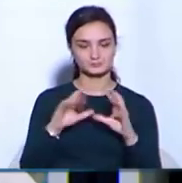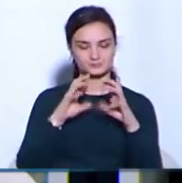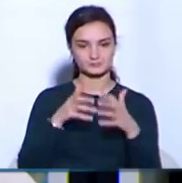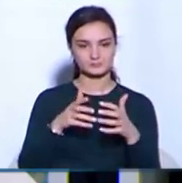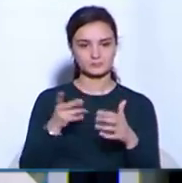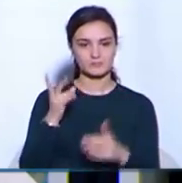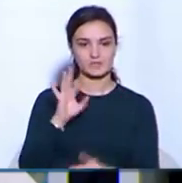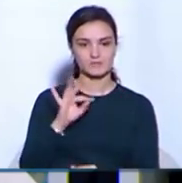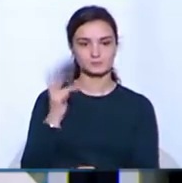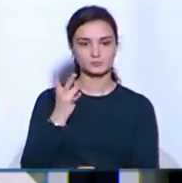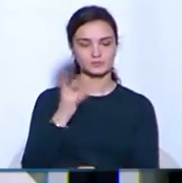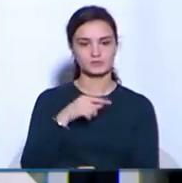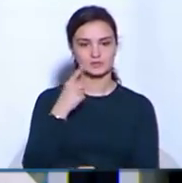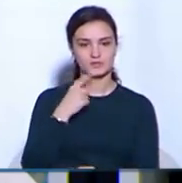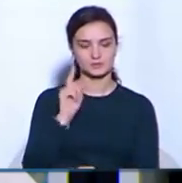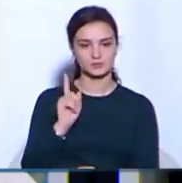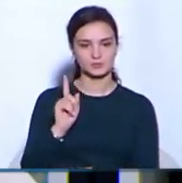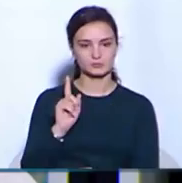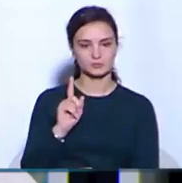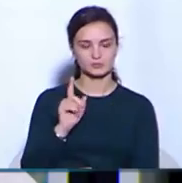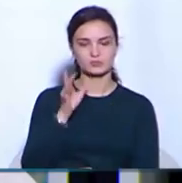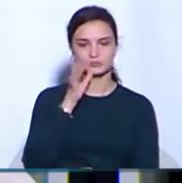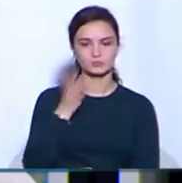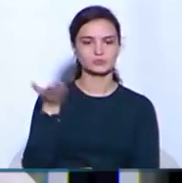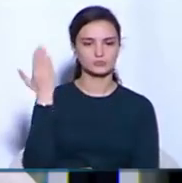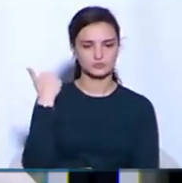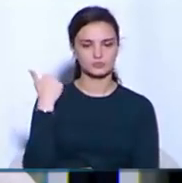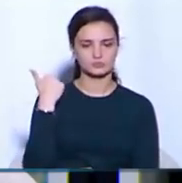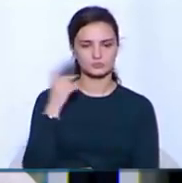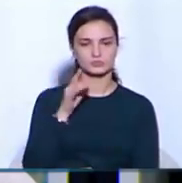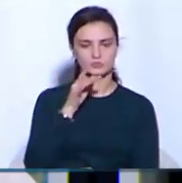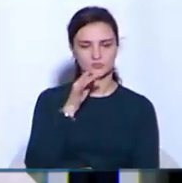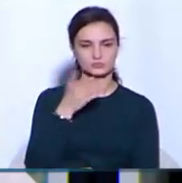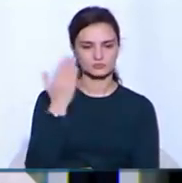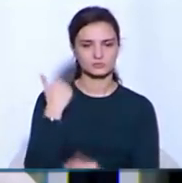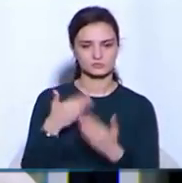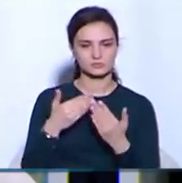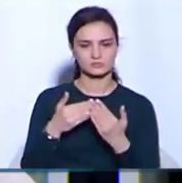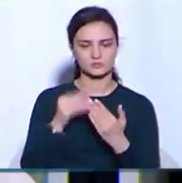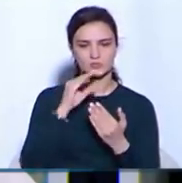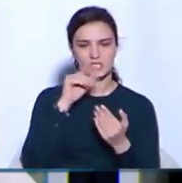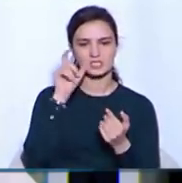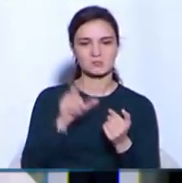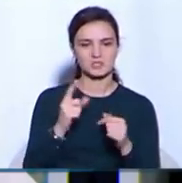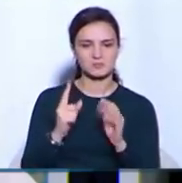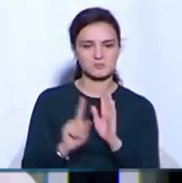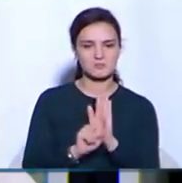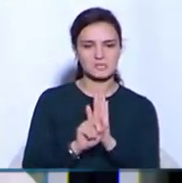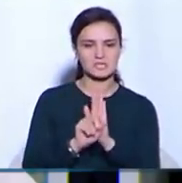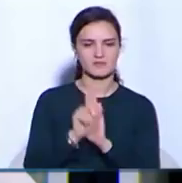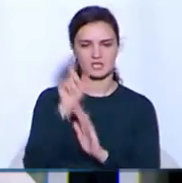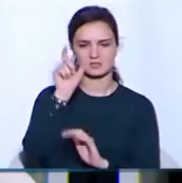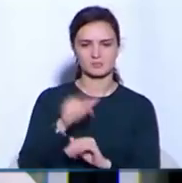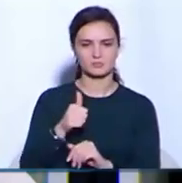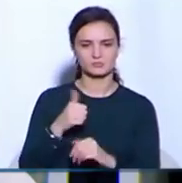სამყარო. თუმცა უნდა ვაღიაროთ ისიც, რომ უხსოვარ დროში ჯერ კიდე დავუშვათ პირველ ყოფილი